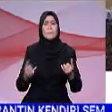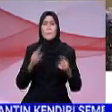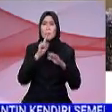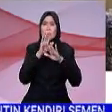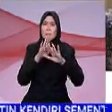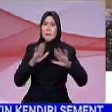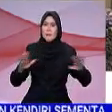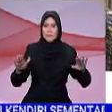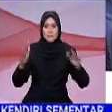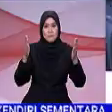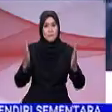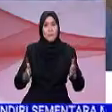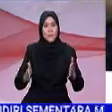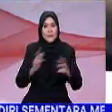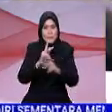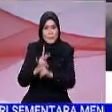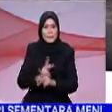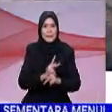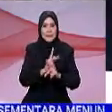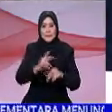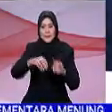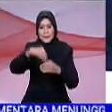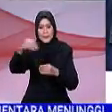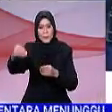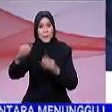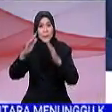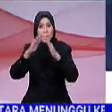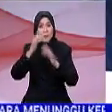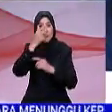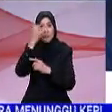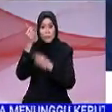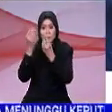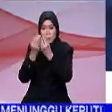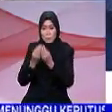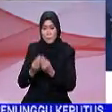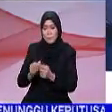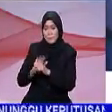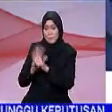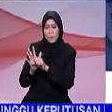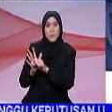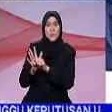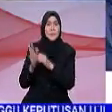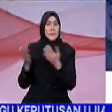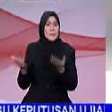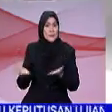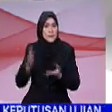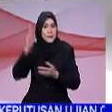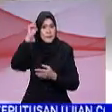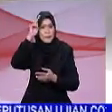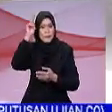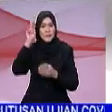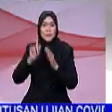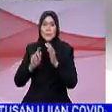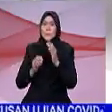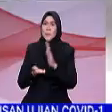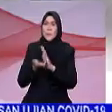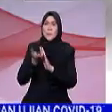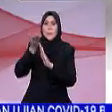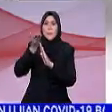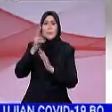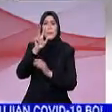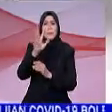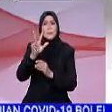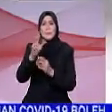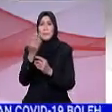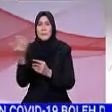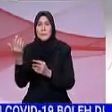lengang berikutan orang ramai berhati-hati untuk keluar rumah, ekoran statistik penularan COVID di negeri ini yang tinggi mencecah